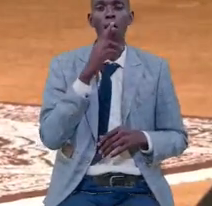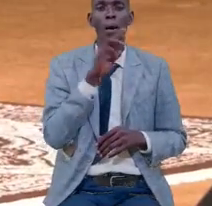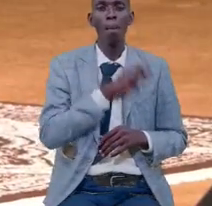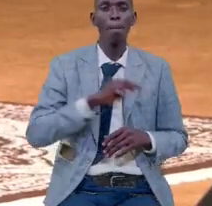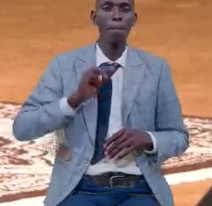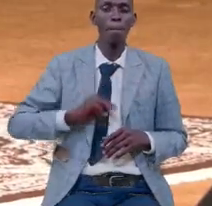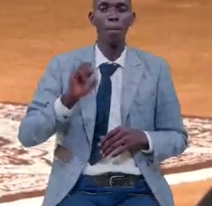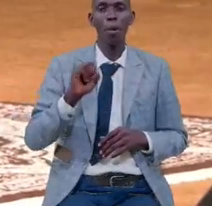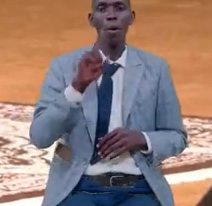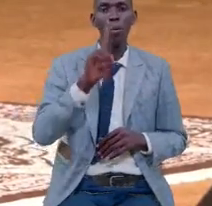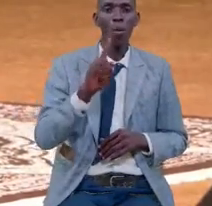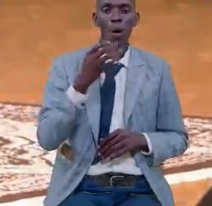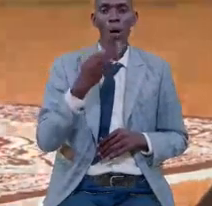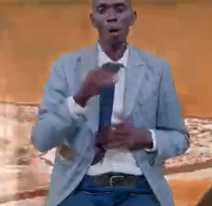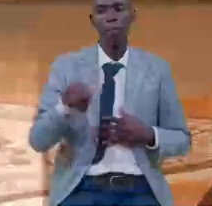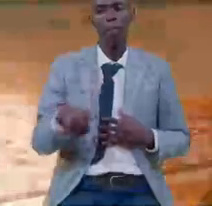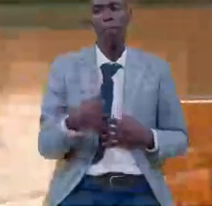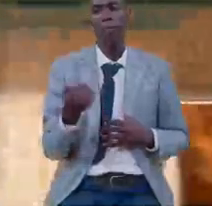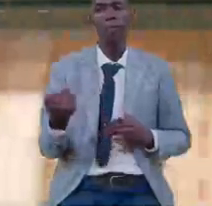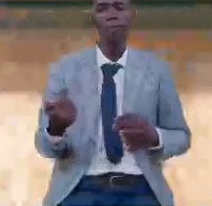les uns des autres.